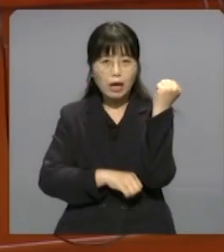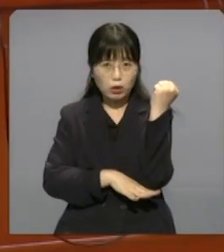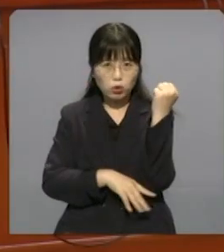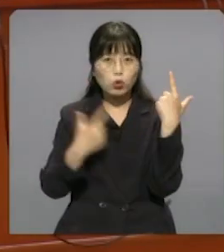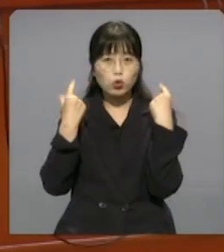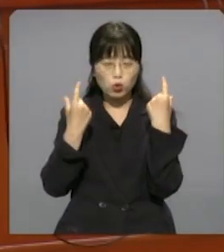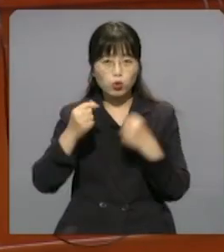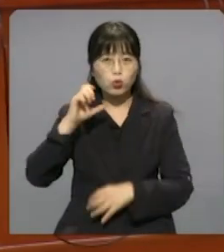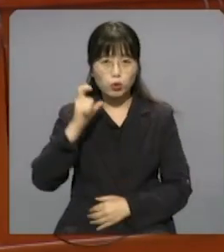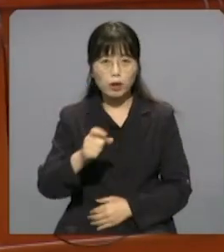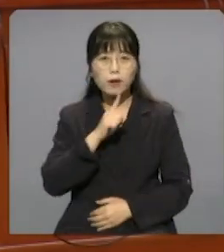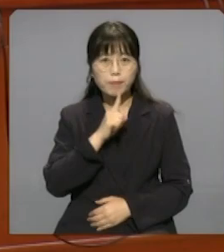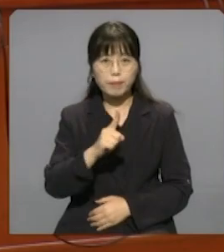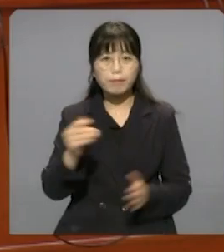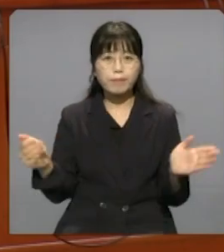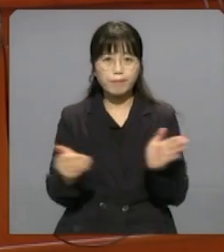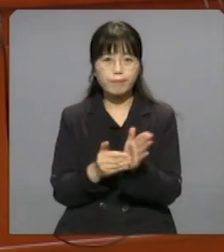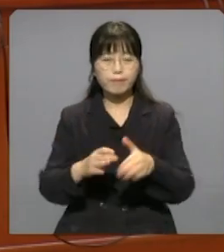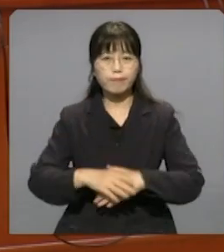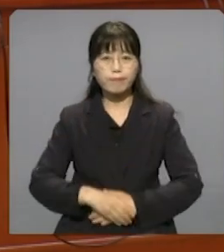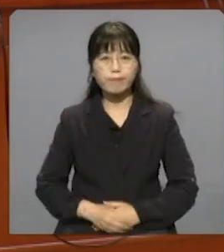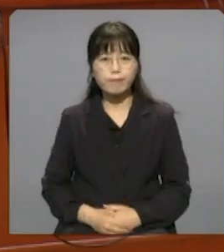유지해야 한다고 주장했습니다.